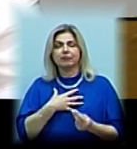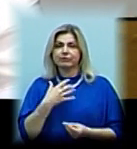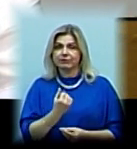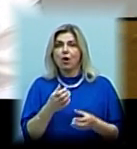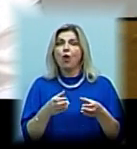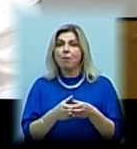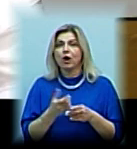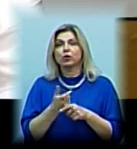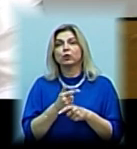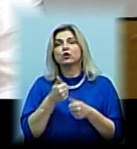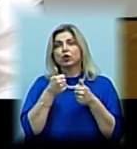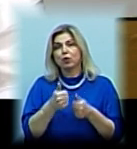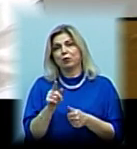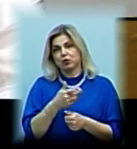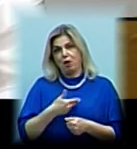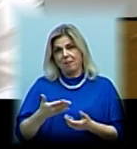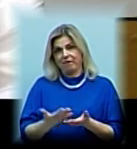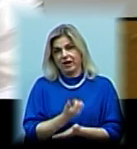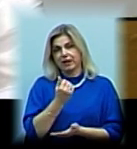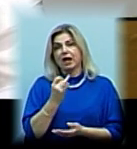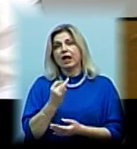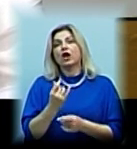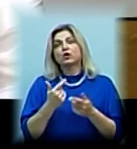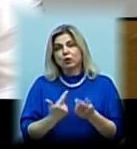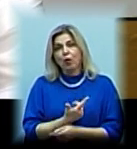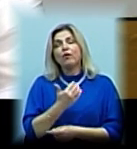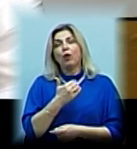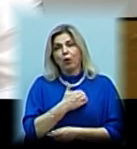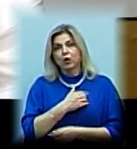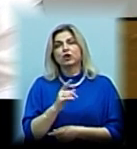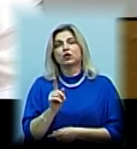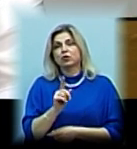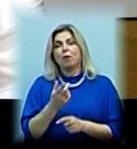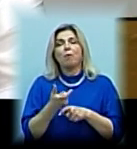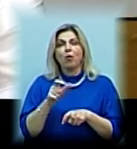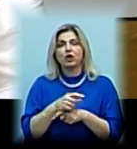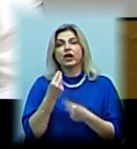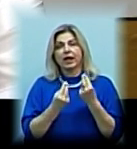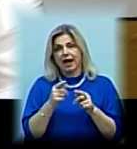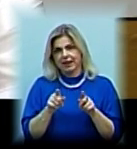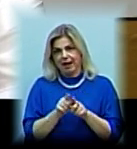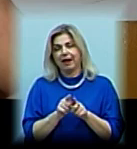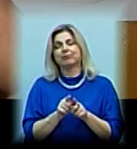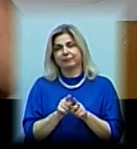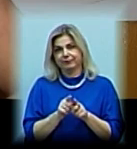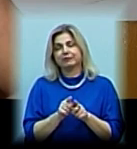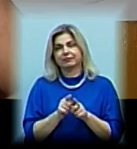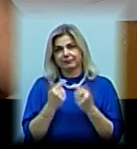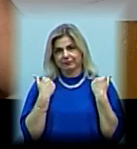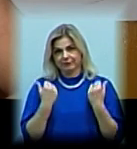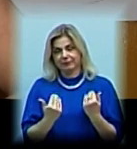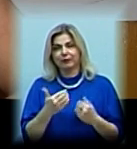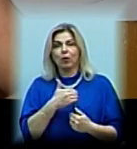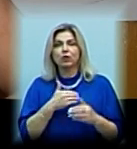Тому дуже добре, що ми виграли. Дуже добре, але знову ж таки хочеться, щоб більше ігор було з таким напруженням.